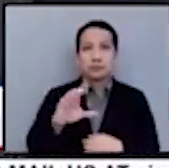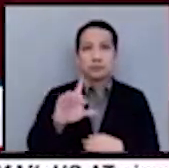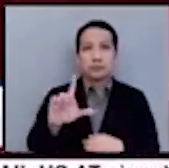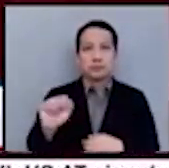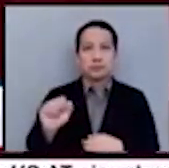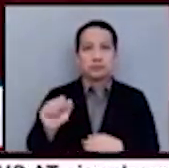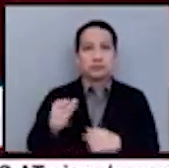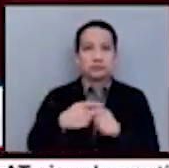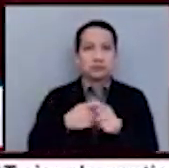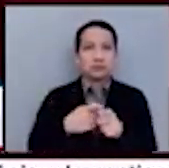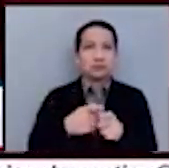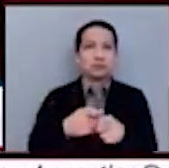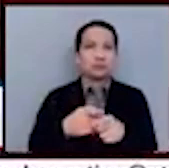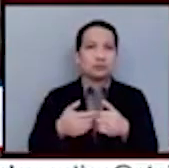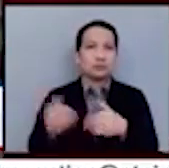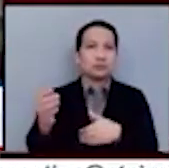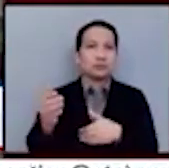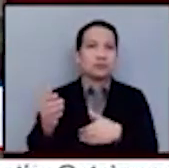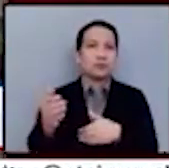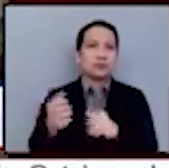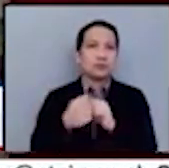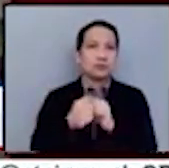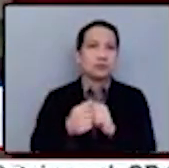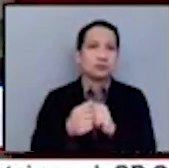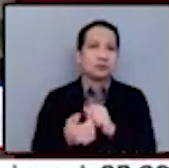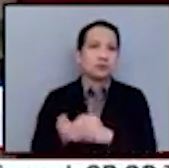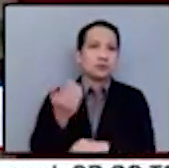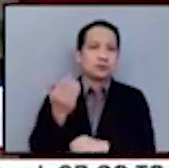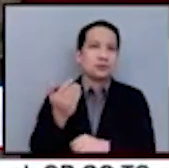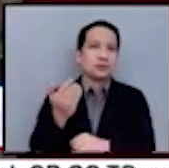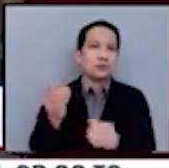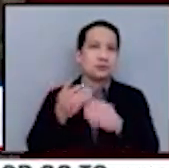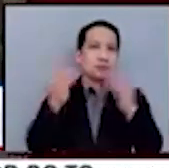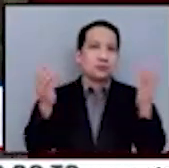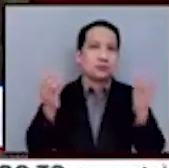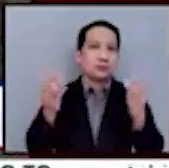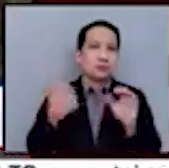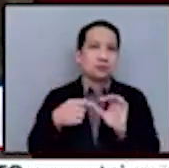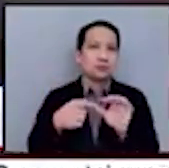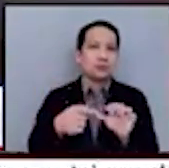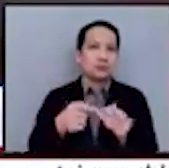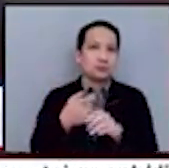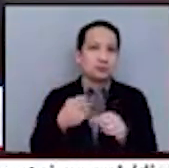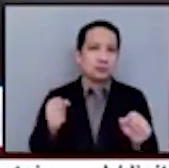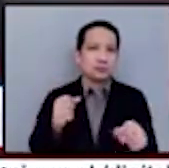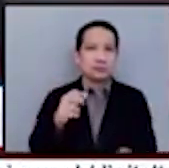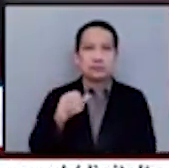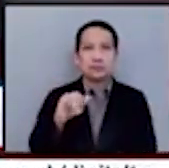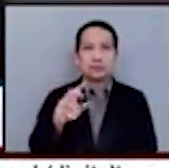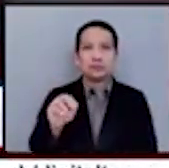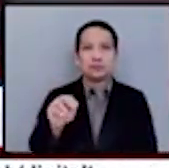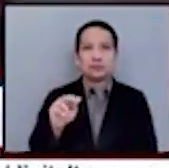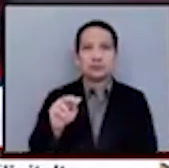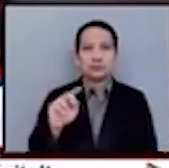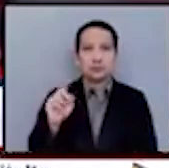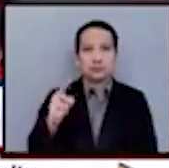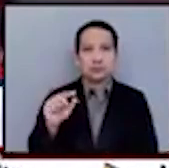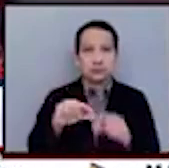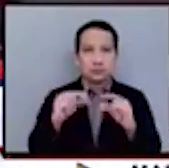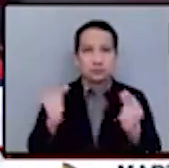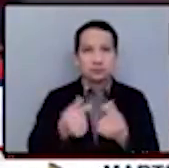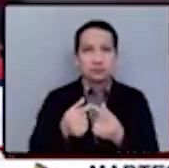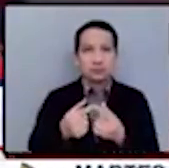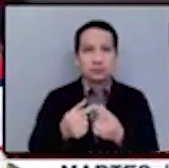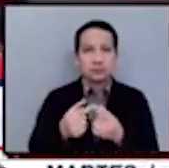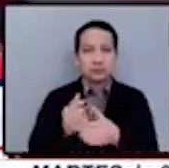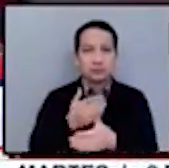Street bilang bahagi ng taunang pagdiriwang. Nagsimula ang St. Nicholas Shrine sa isang grupo lang na magkakaibigan. May 14